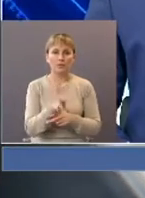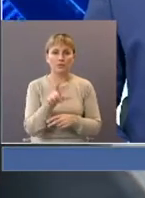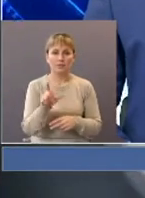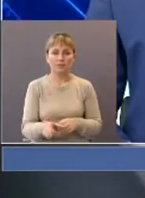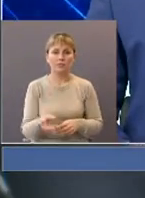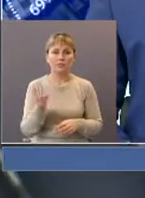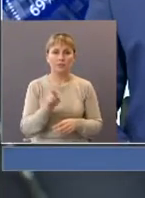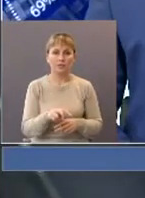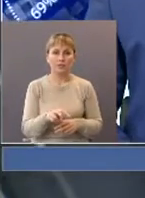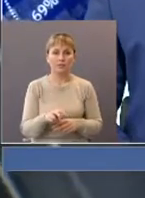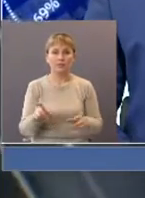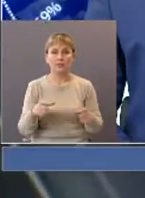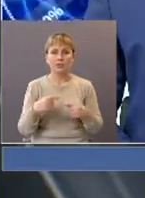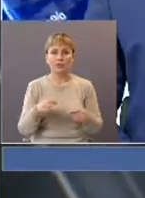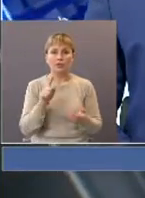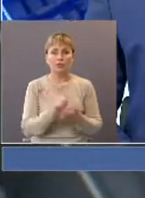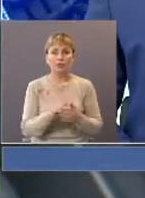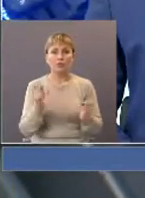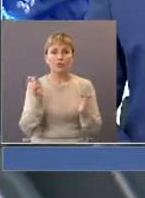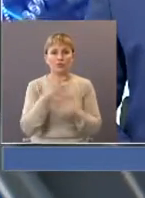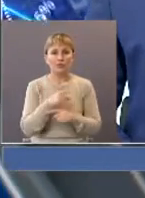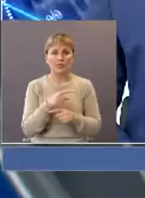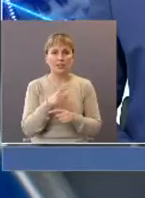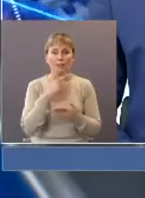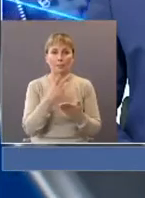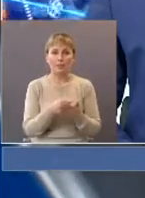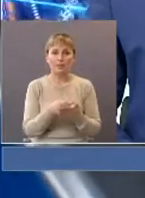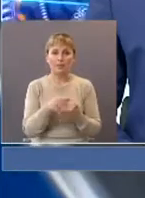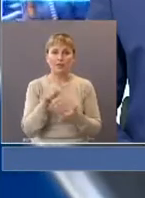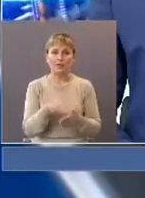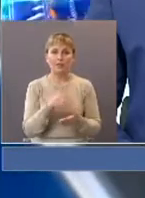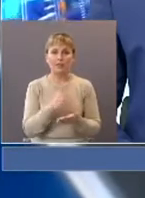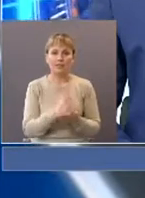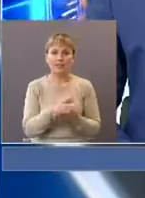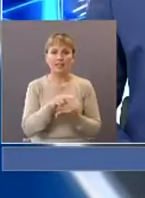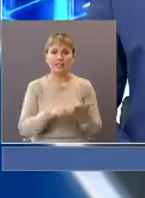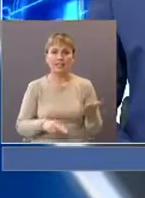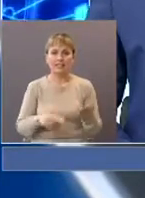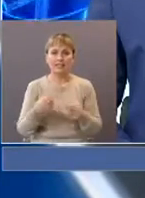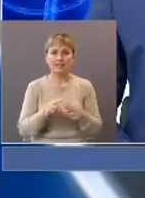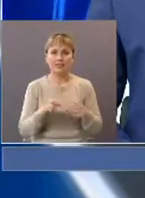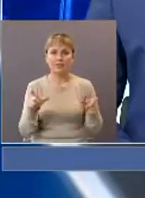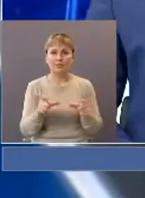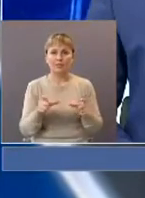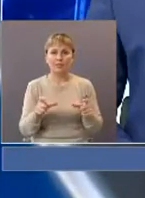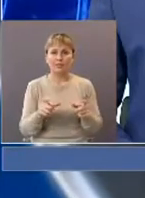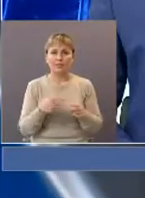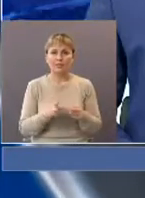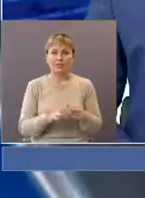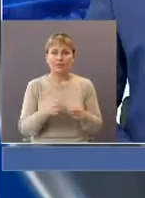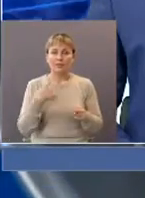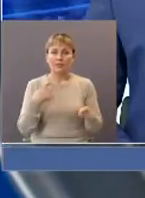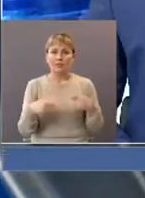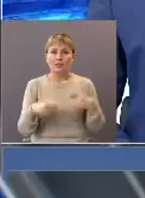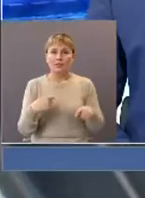приходя в торговую точку, должен узнать, посмотреть, есть ли лицензии в этой торговой точке на реализацию алкогольной